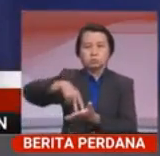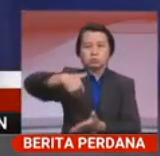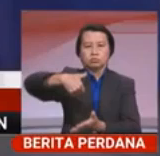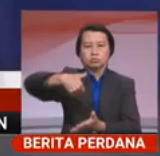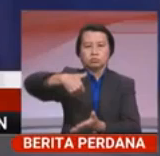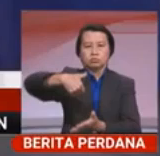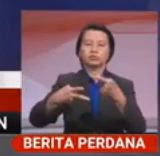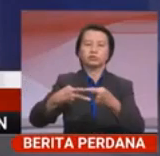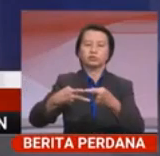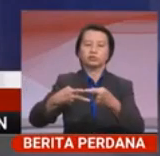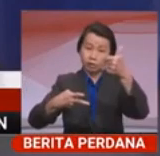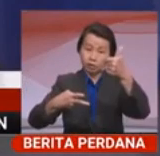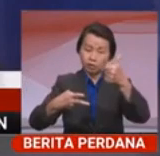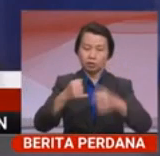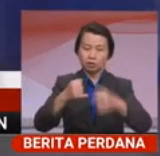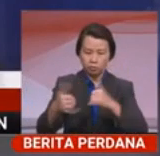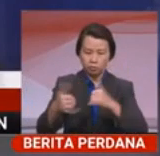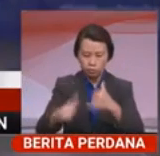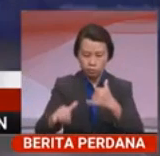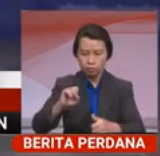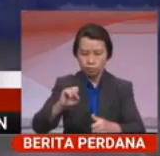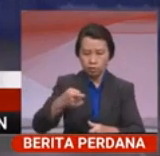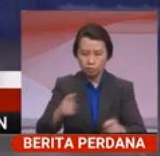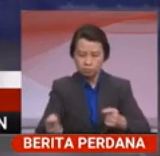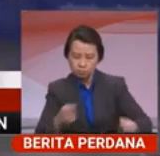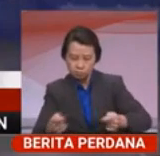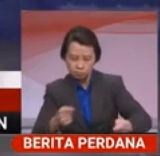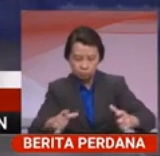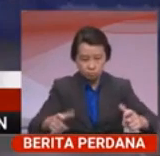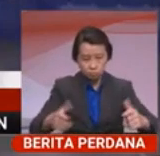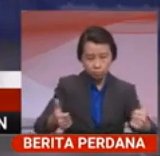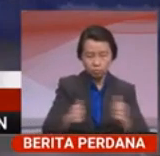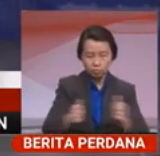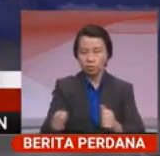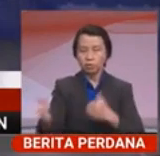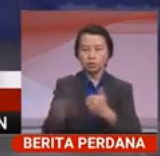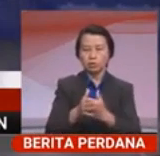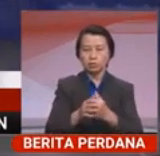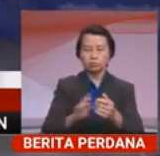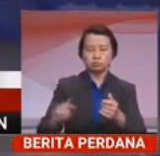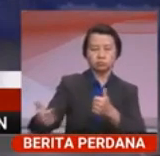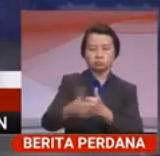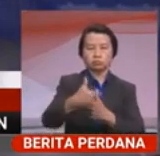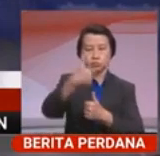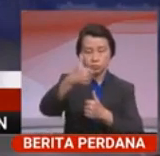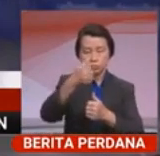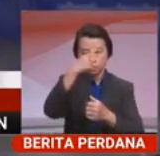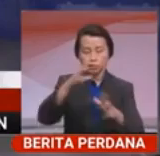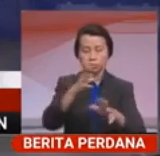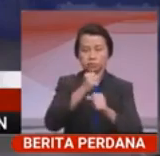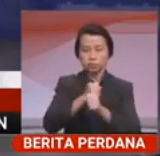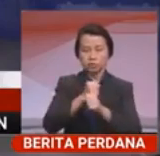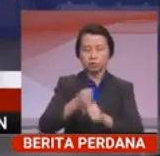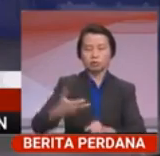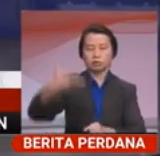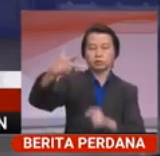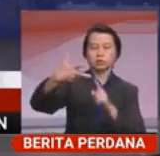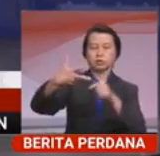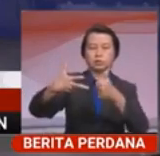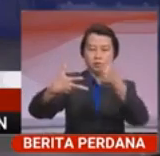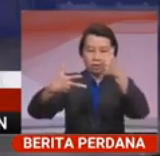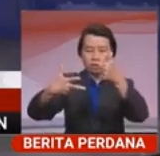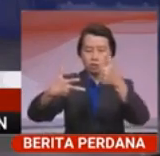kedua. Namun aksi konsisten Syafiq dengan kawalan gelanggang kemas membuatkan dia kembali menguasai perlawanan untuk mendahului di set